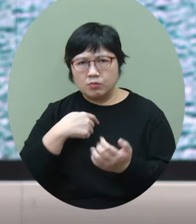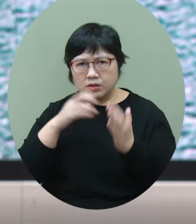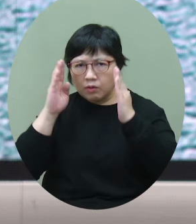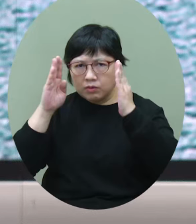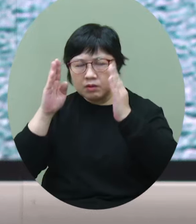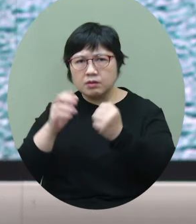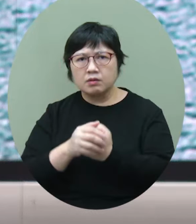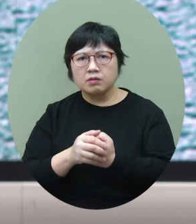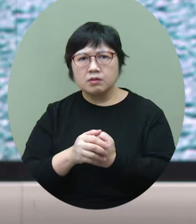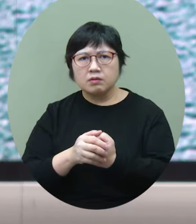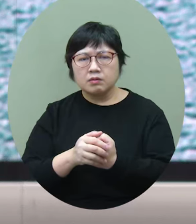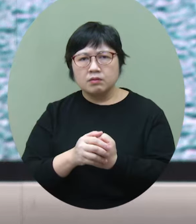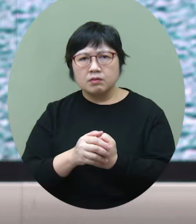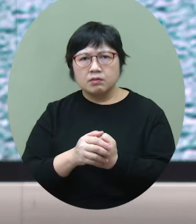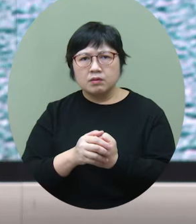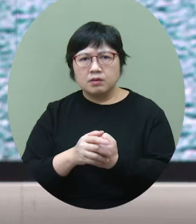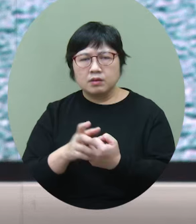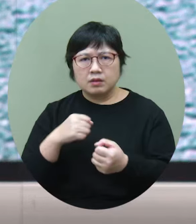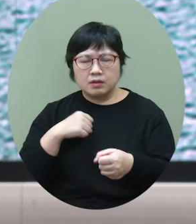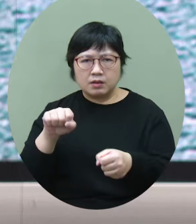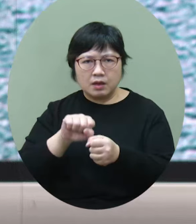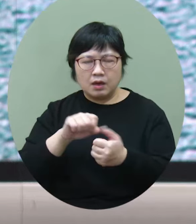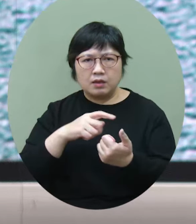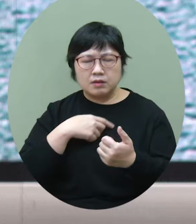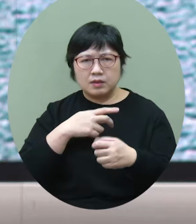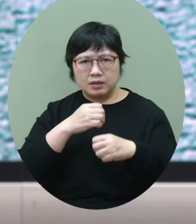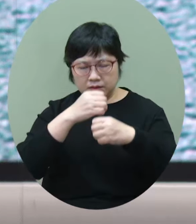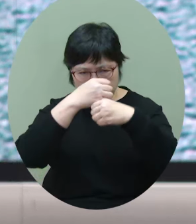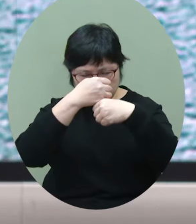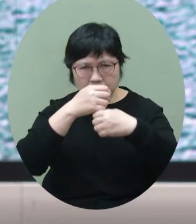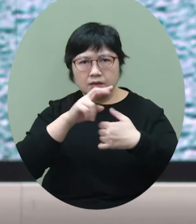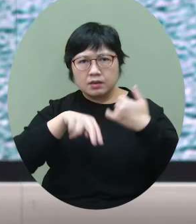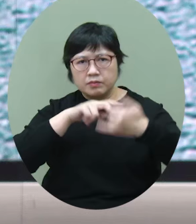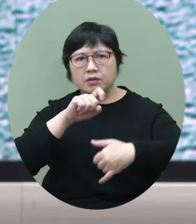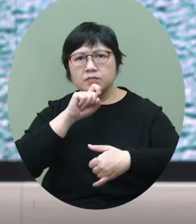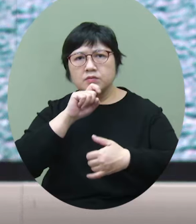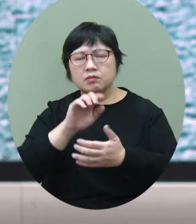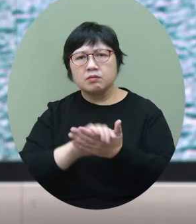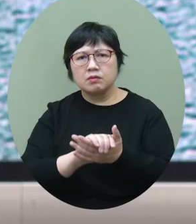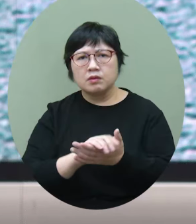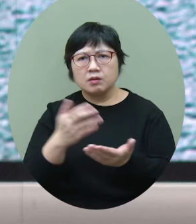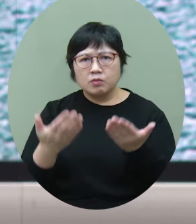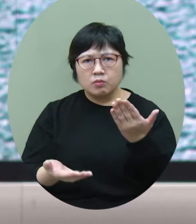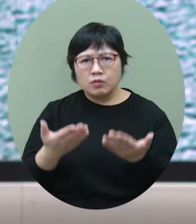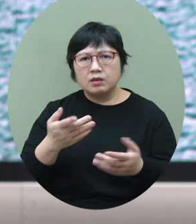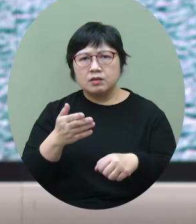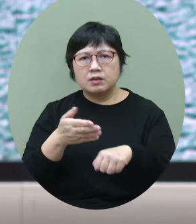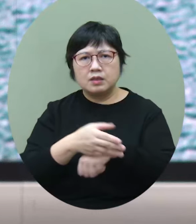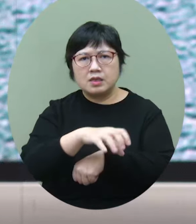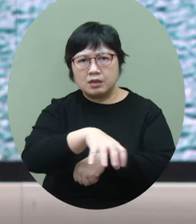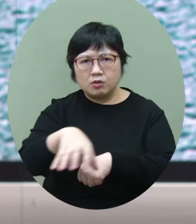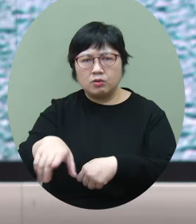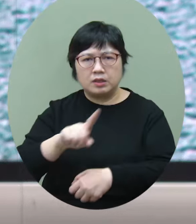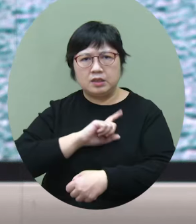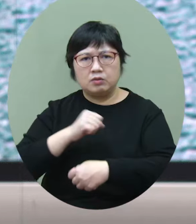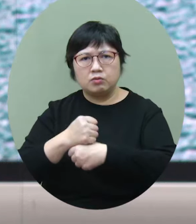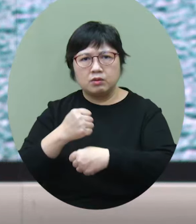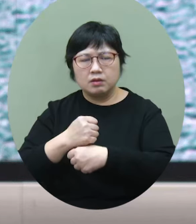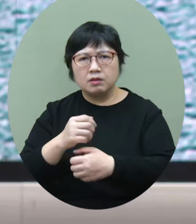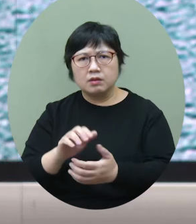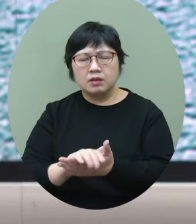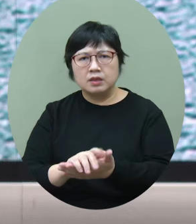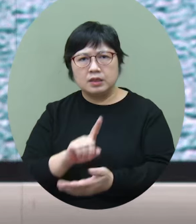都加緊咗，即係加強咗一啲檢測嘅，咁同埋都可能都有機會係喺社區佢本身嘅工作咁樣，